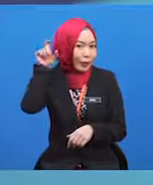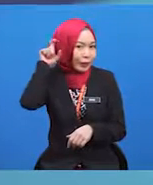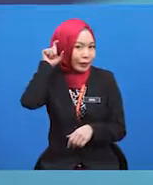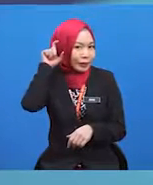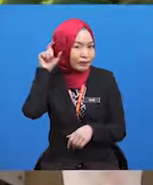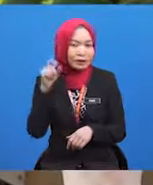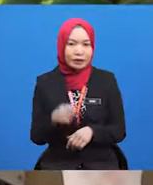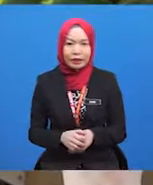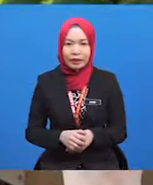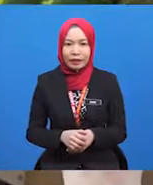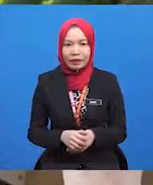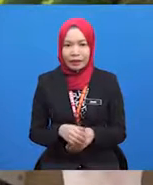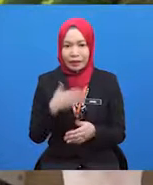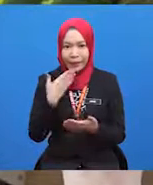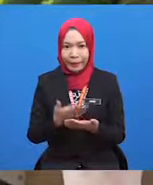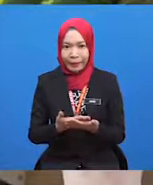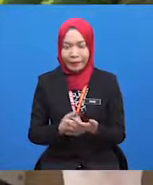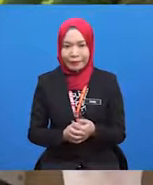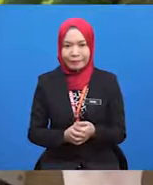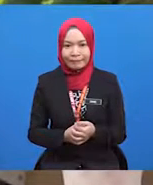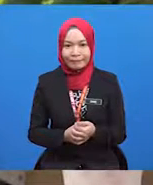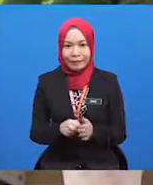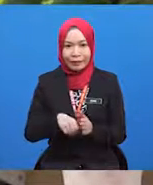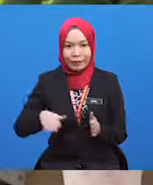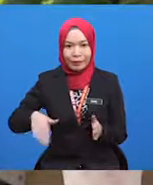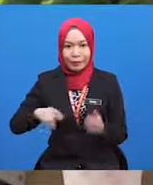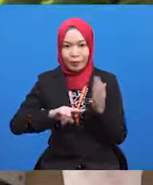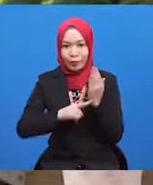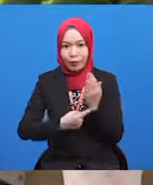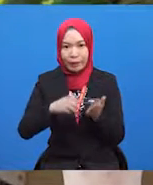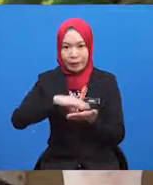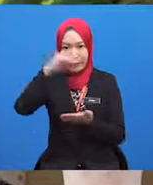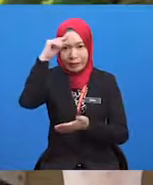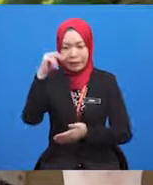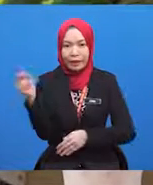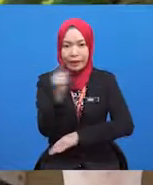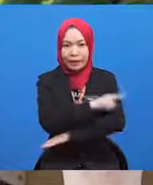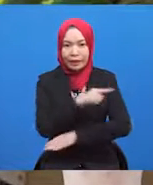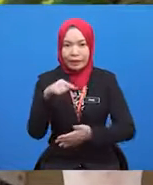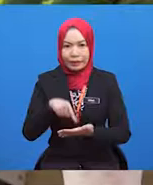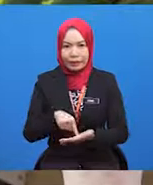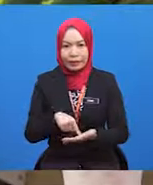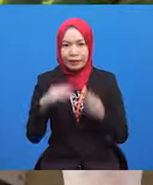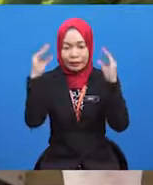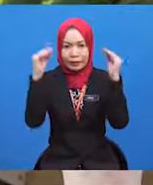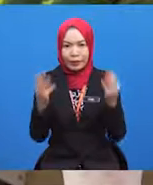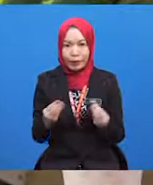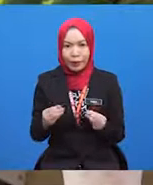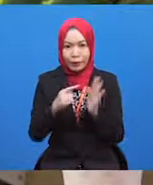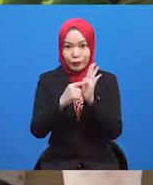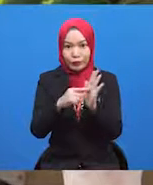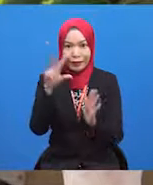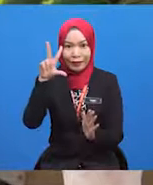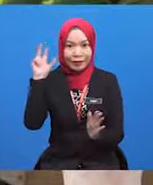dengan baik. Murid-murid, sebelum memulakan pembelajaran hari ini, cikgu ingin tunjukkan tiga gambar ini kepada